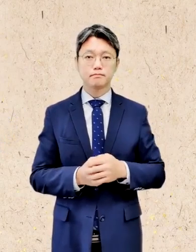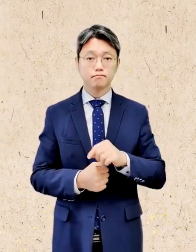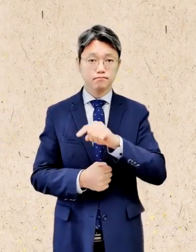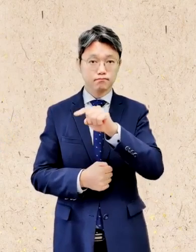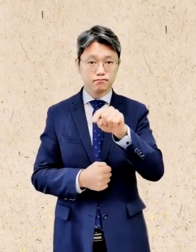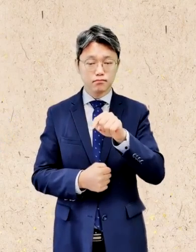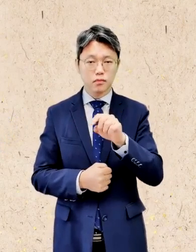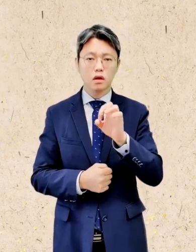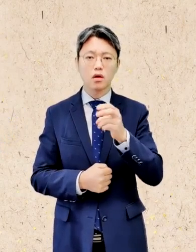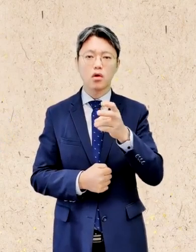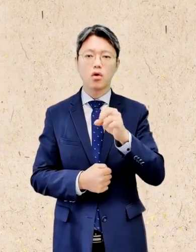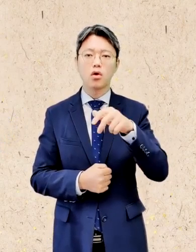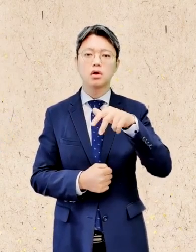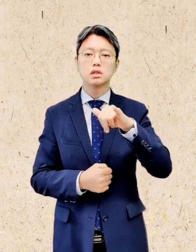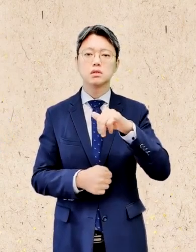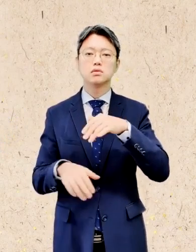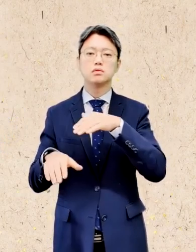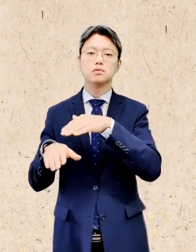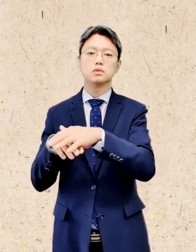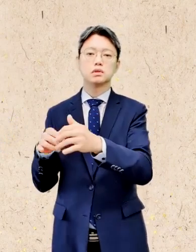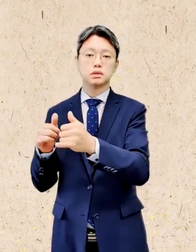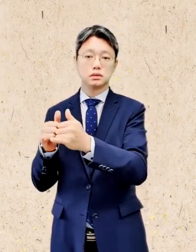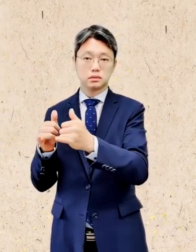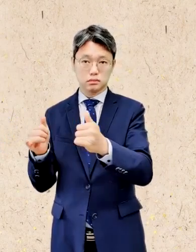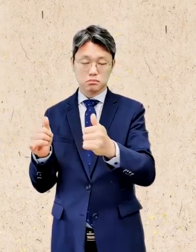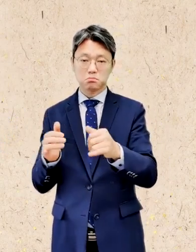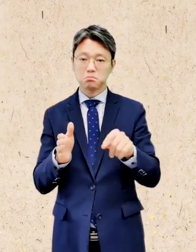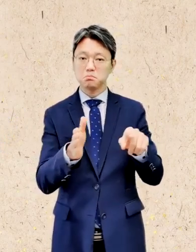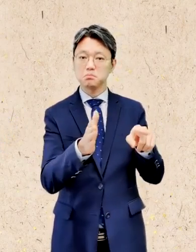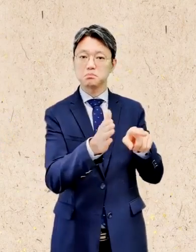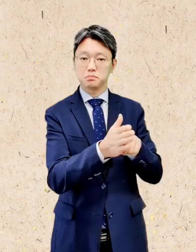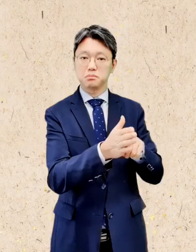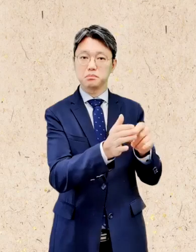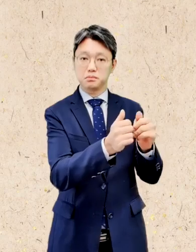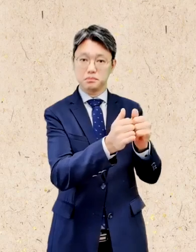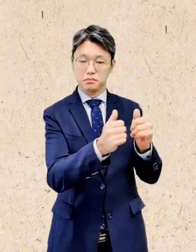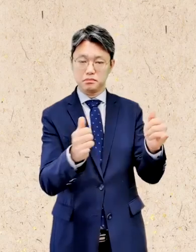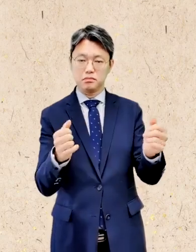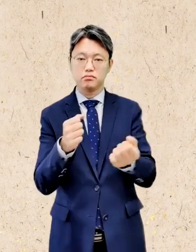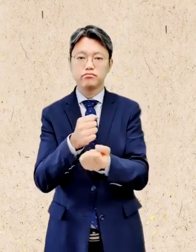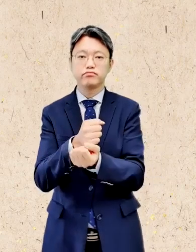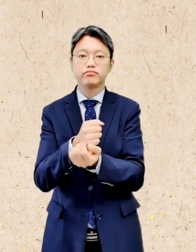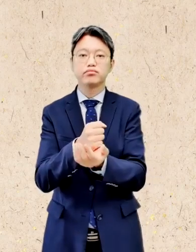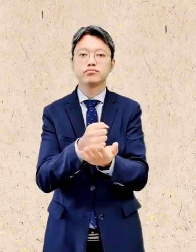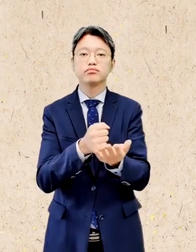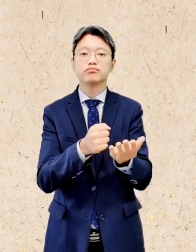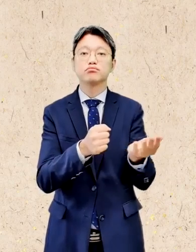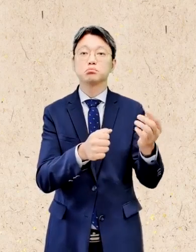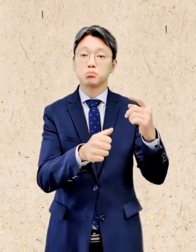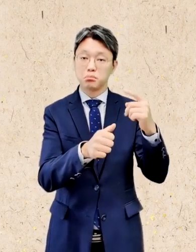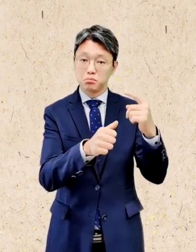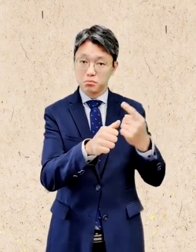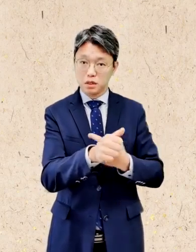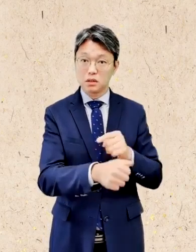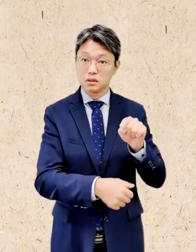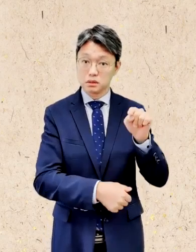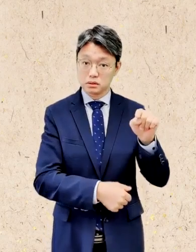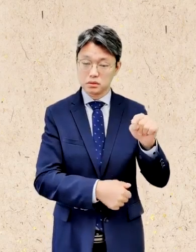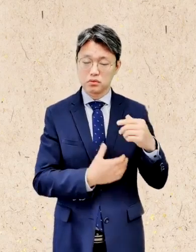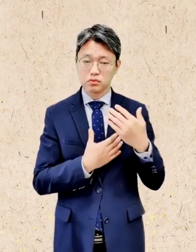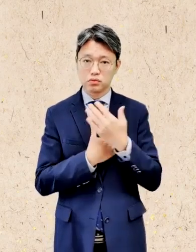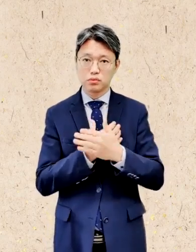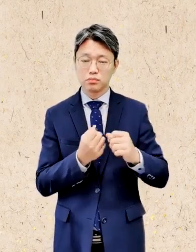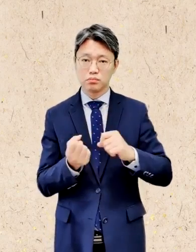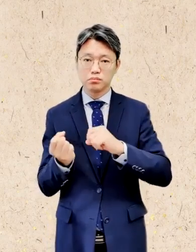플라톤의 이원론을 받아들인 영지주의자들은 갓 믿음을 가진 신자들에게 영향을 주었고 육체의